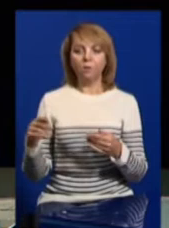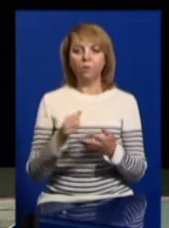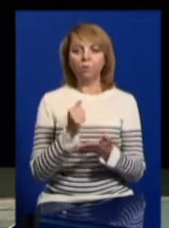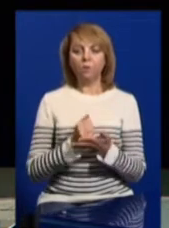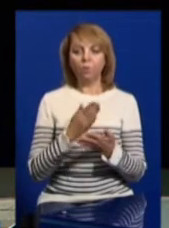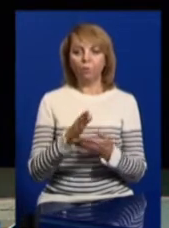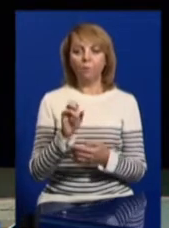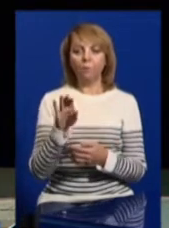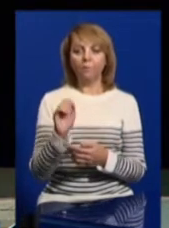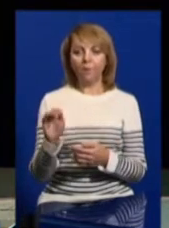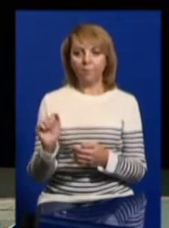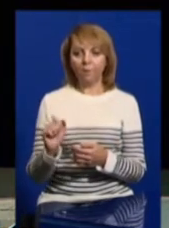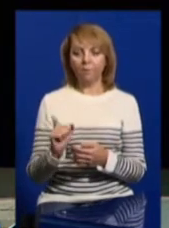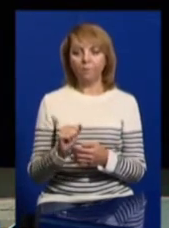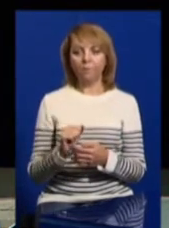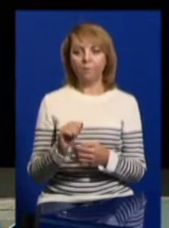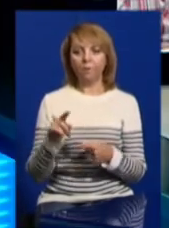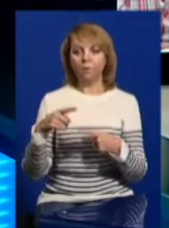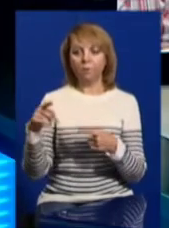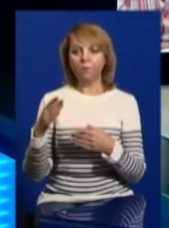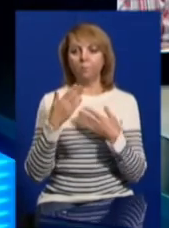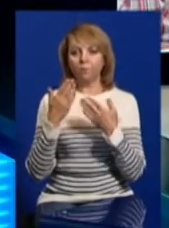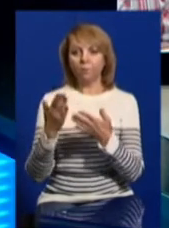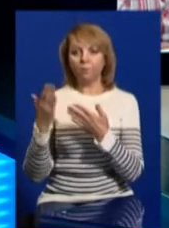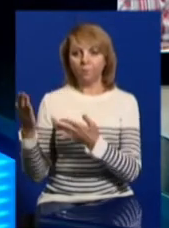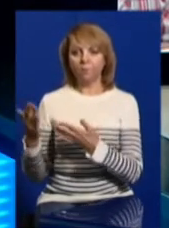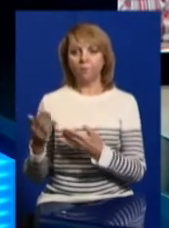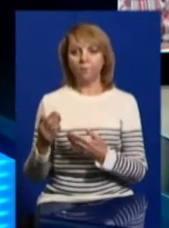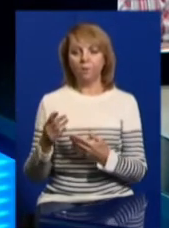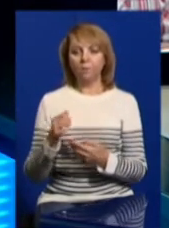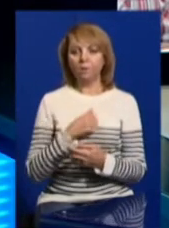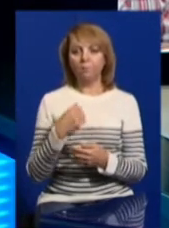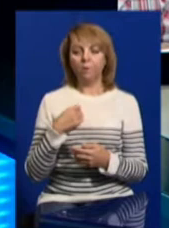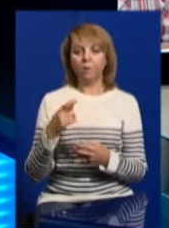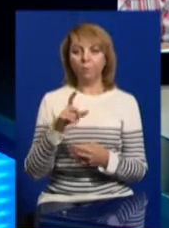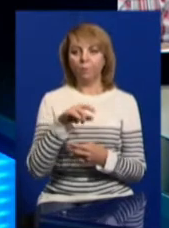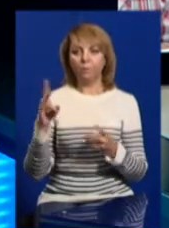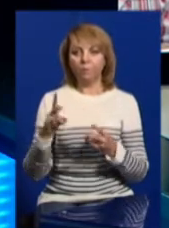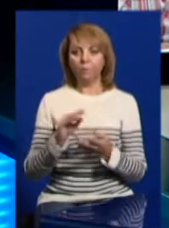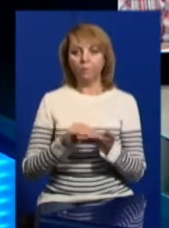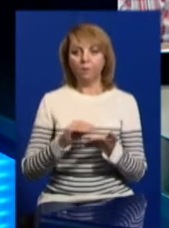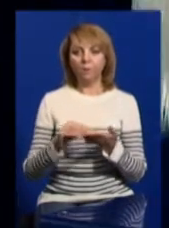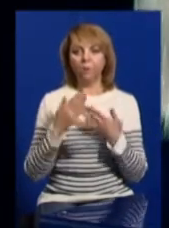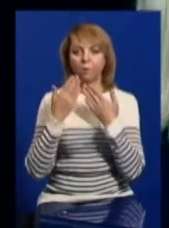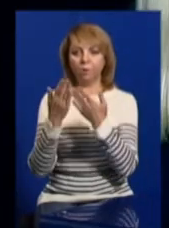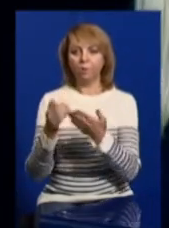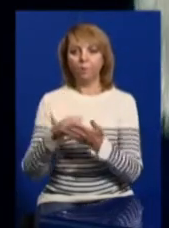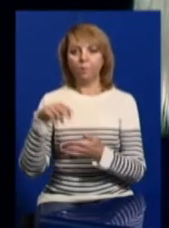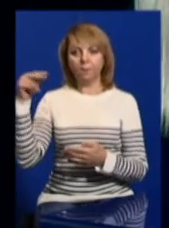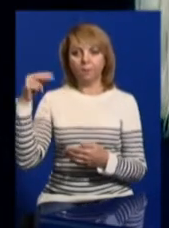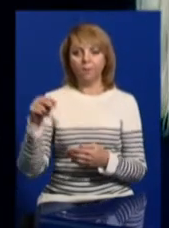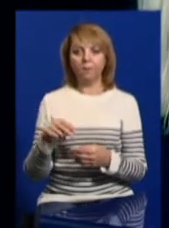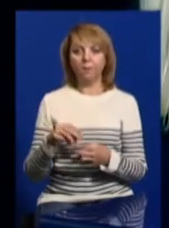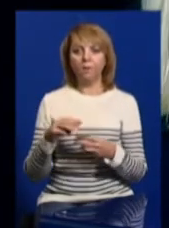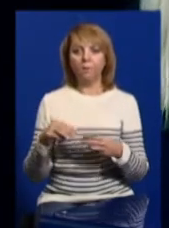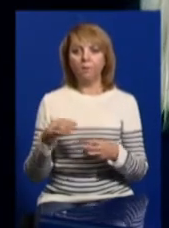пані Матвієва, інші зверталися, а самі потерпілі навіть написали звернення там до президента,